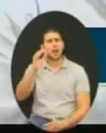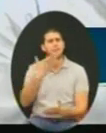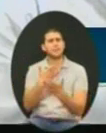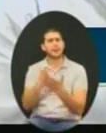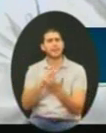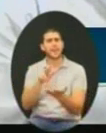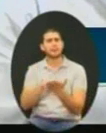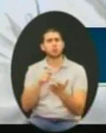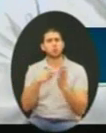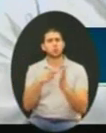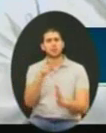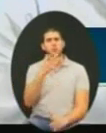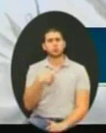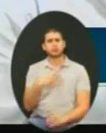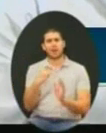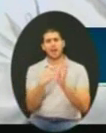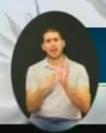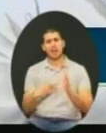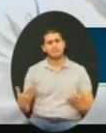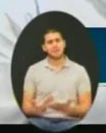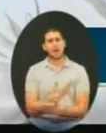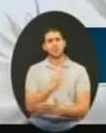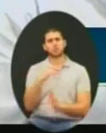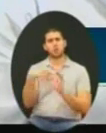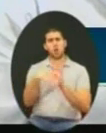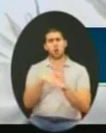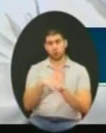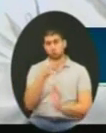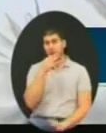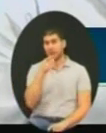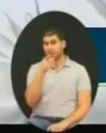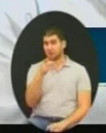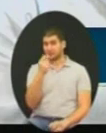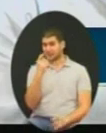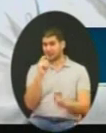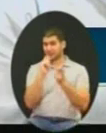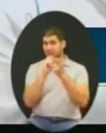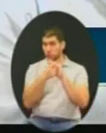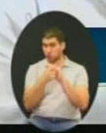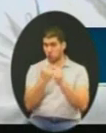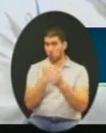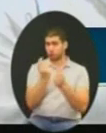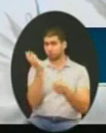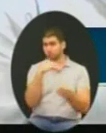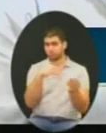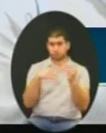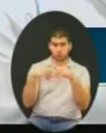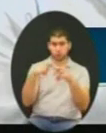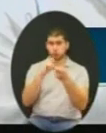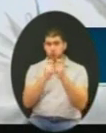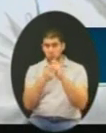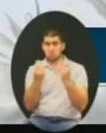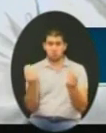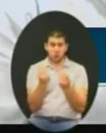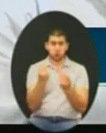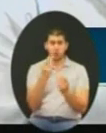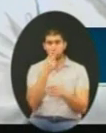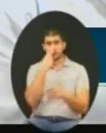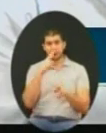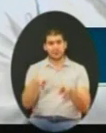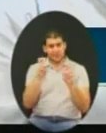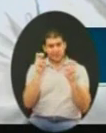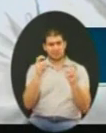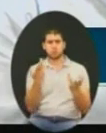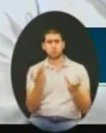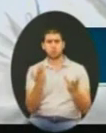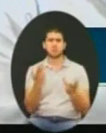עכשיו כשאתם הולכים לחקיקה מחדש של החוק הזה, האם אתם תשנו אותו, תכניסו בו שינויים, תנצלו כבר את ההזדמנות לעשות